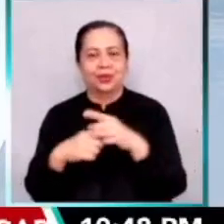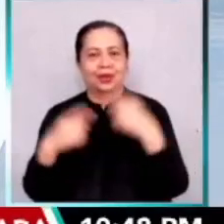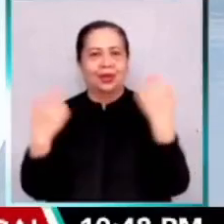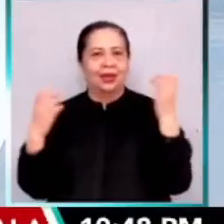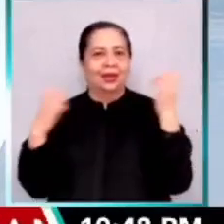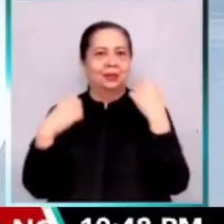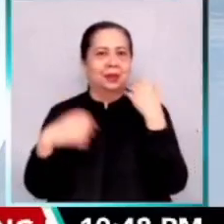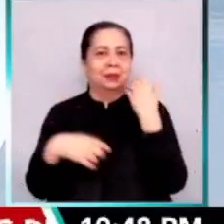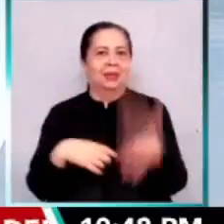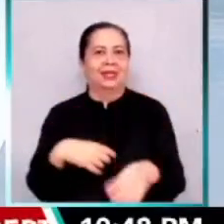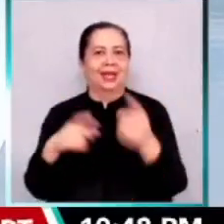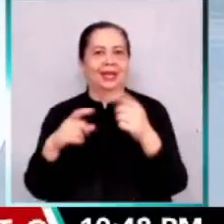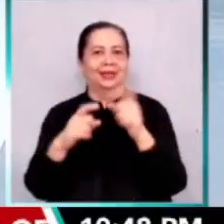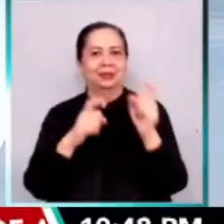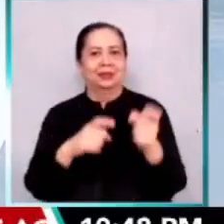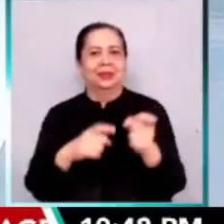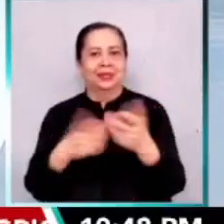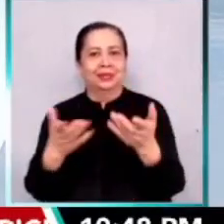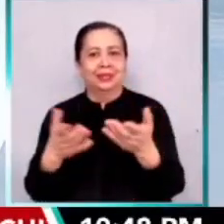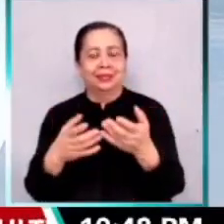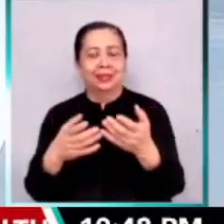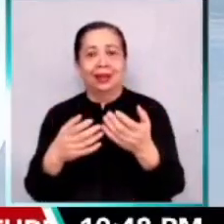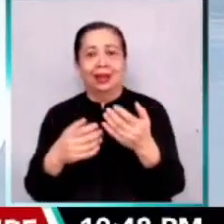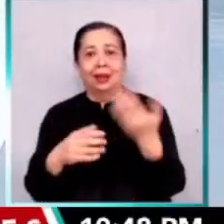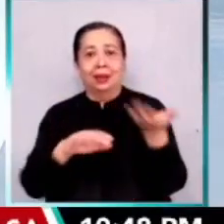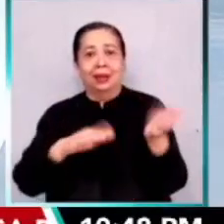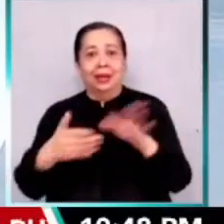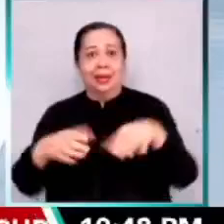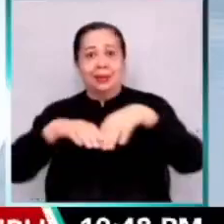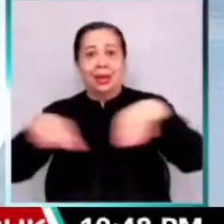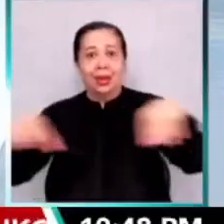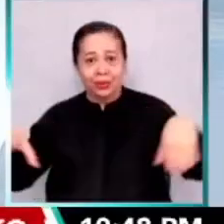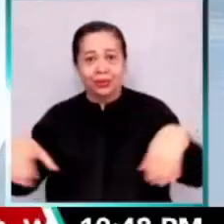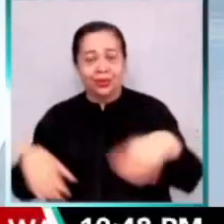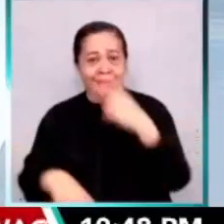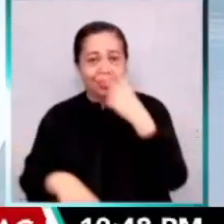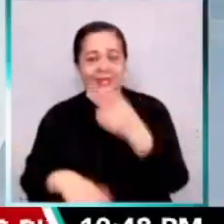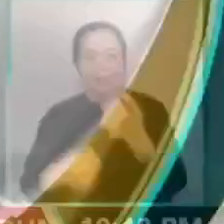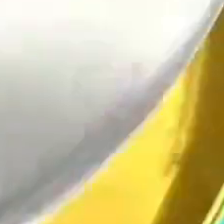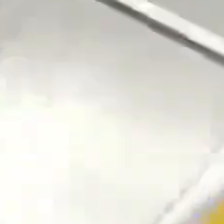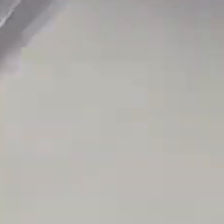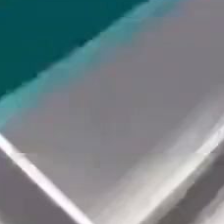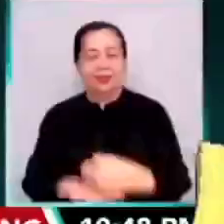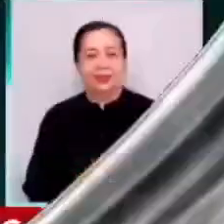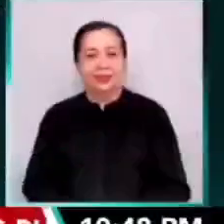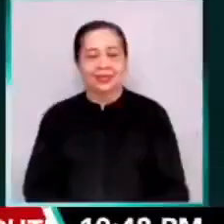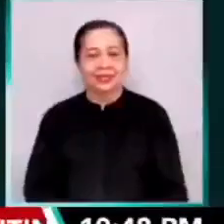mga papremyo na kabaong. Pusuan na yan sa report na ito.